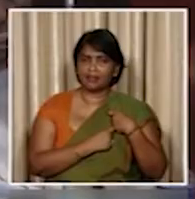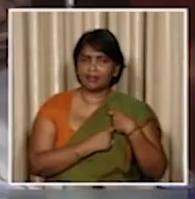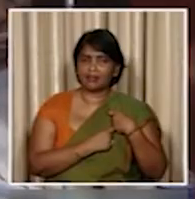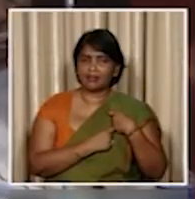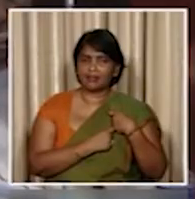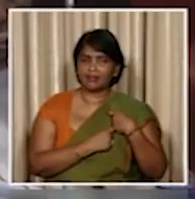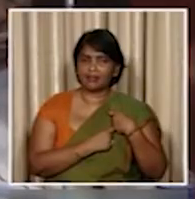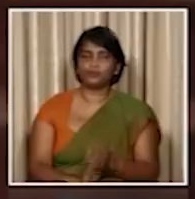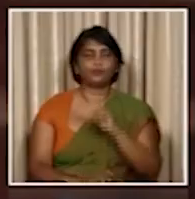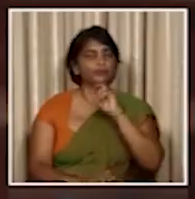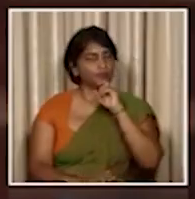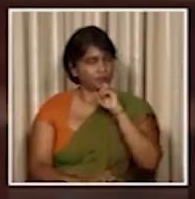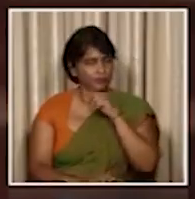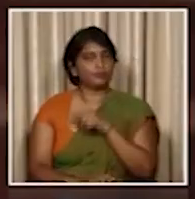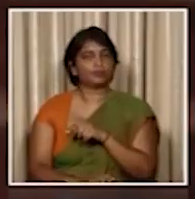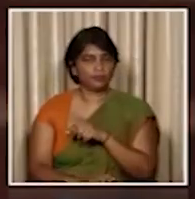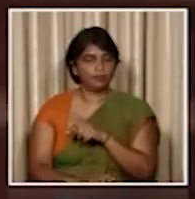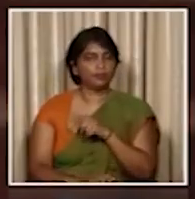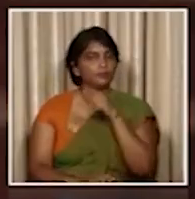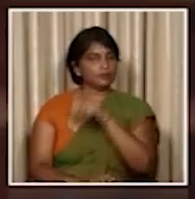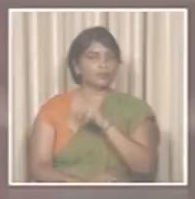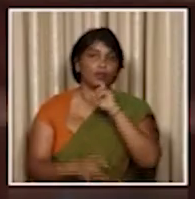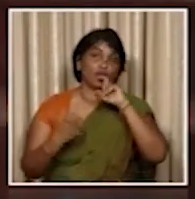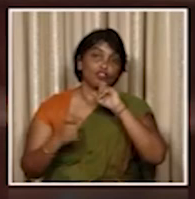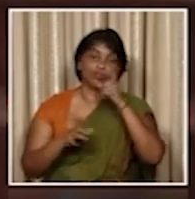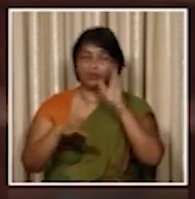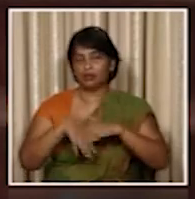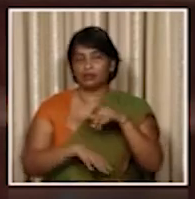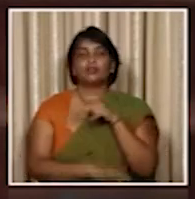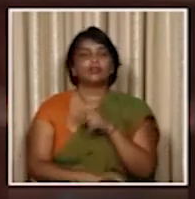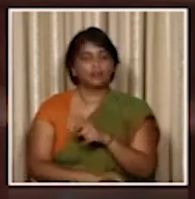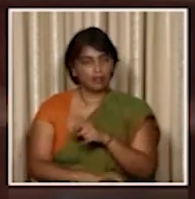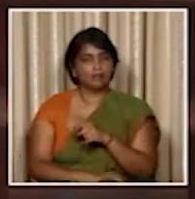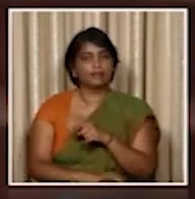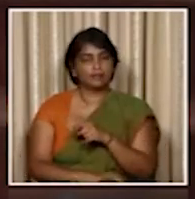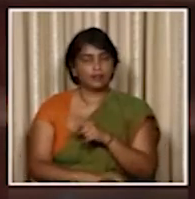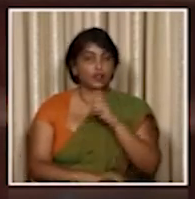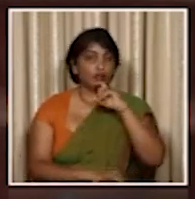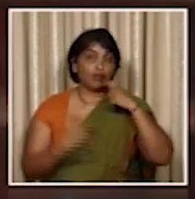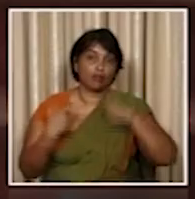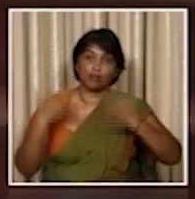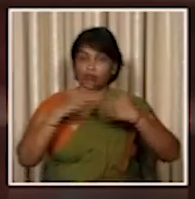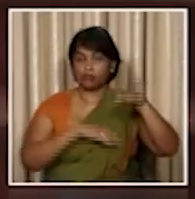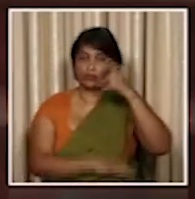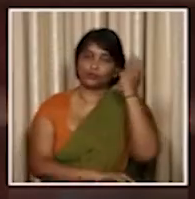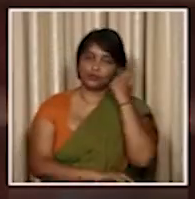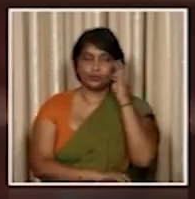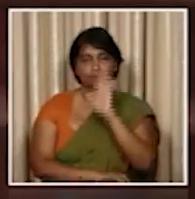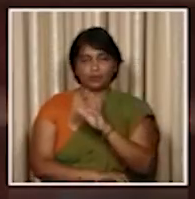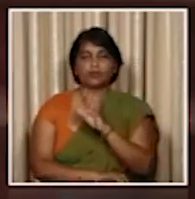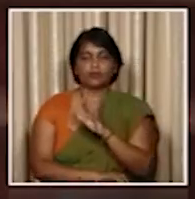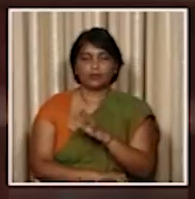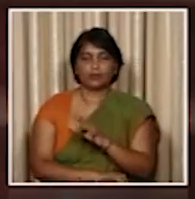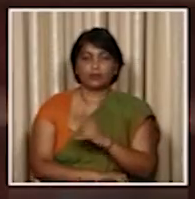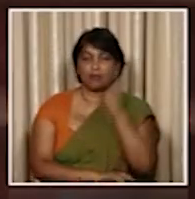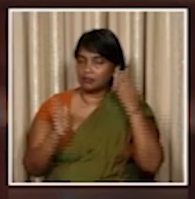මුළු අලුත් කඩේම දන්නවා මේක. මෙතුමා විතරයි නඩු කියලා තියෙන්නේ. මෙතුමා අධිනීතිඥ නිසා මෙතුමා දන්නවා ඇති. ඉතින් අධිනීතිඥ